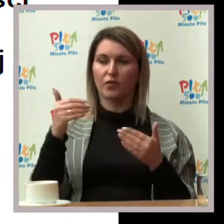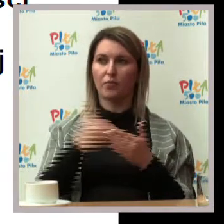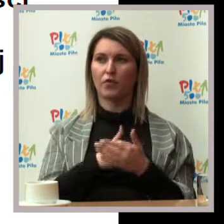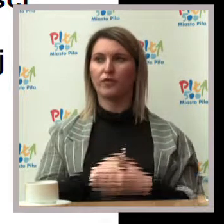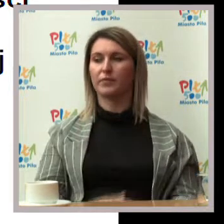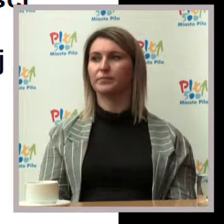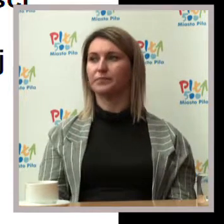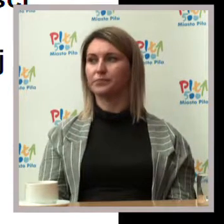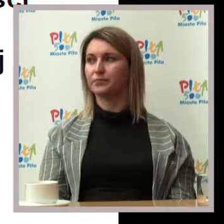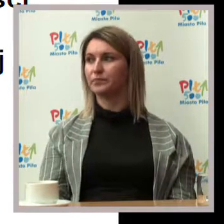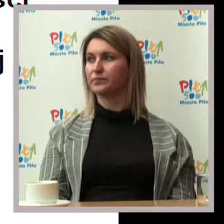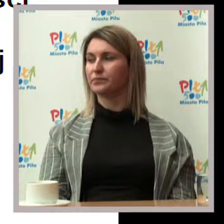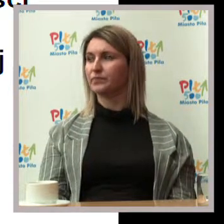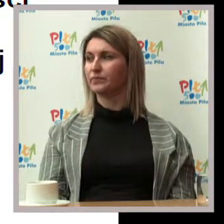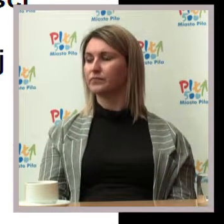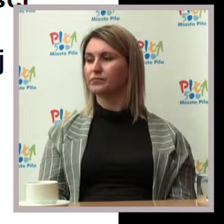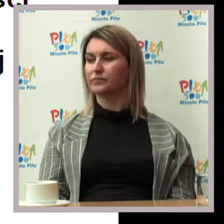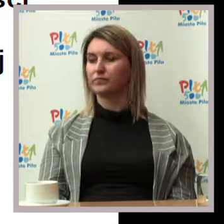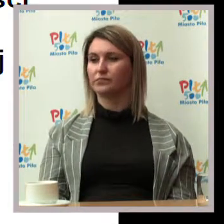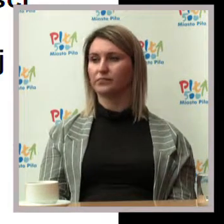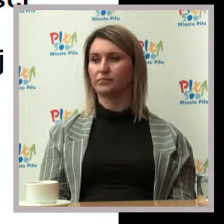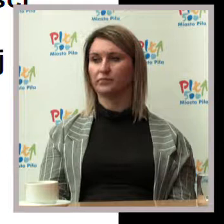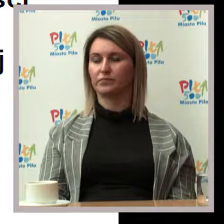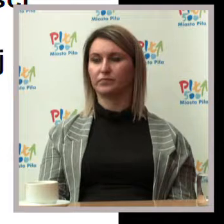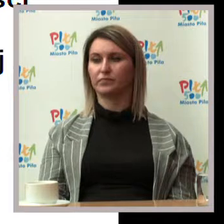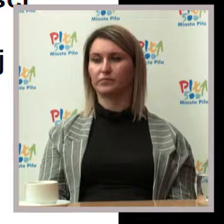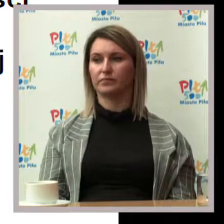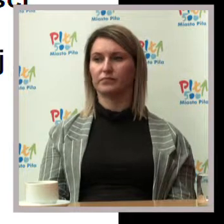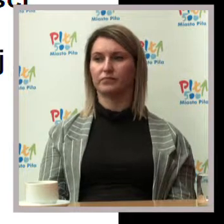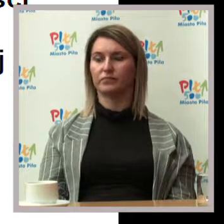po pierwszym przetargu, który został przeprowadzony w październiku,